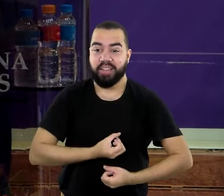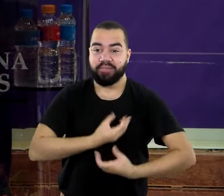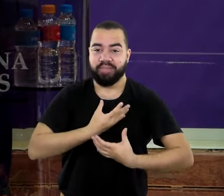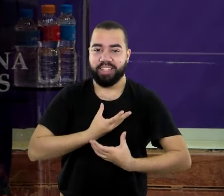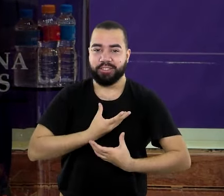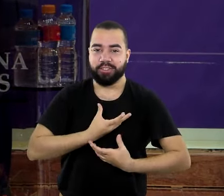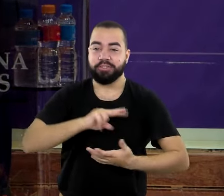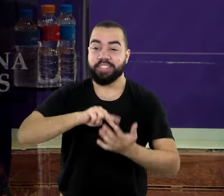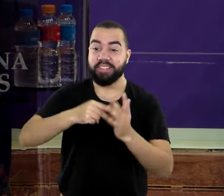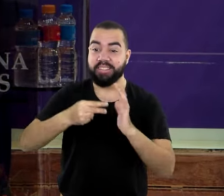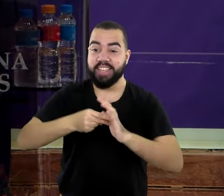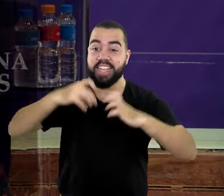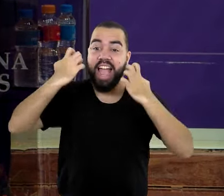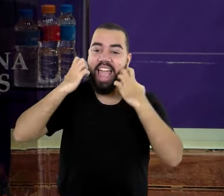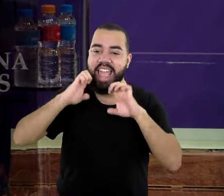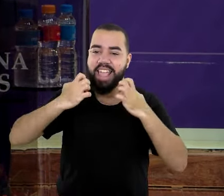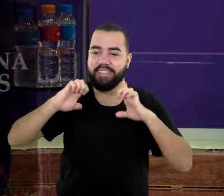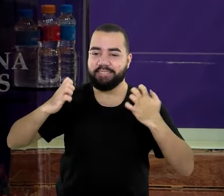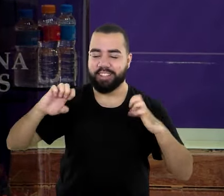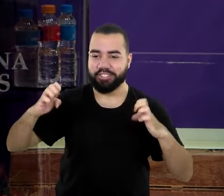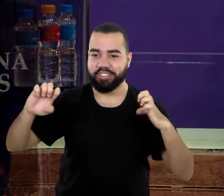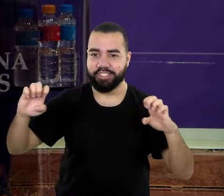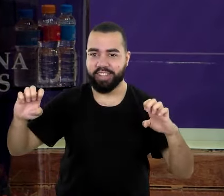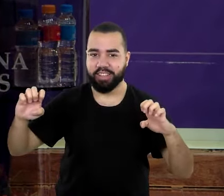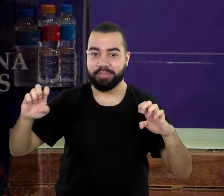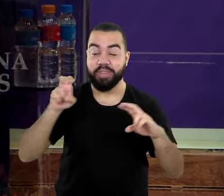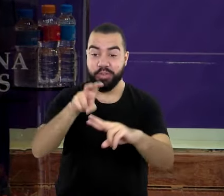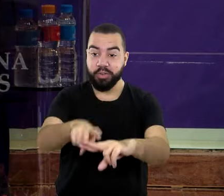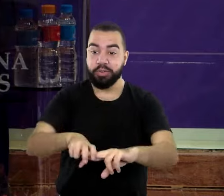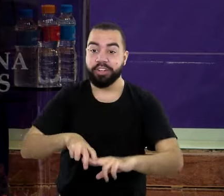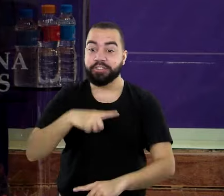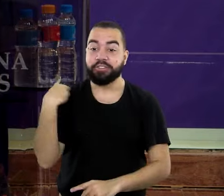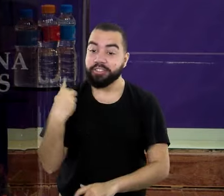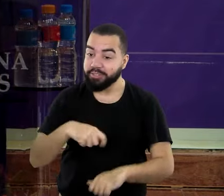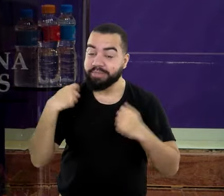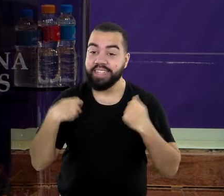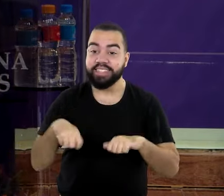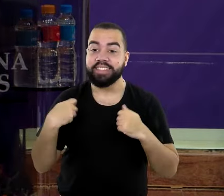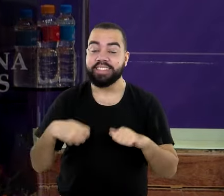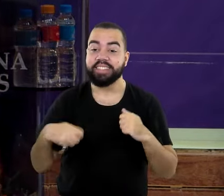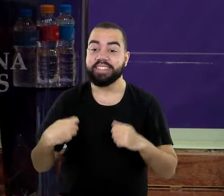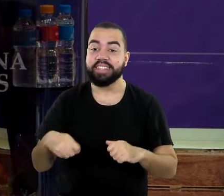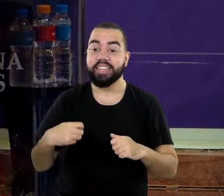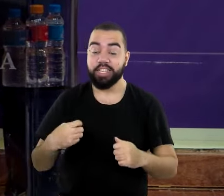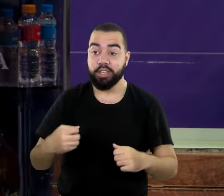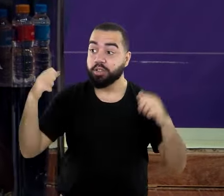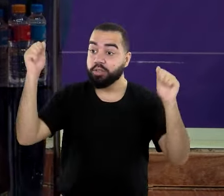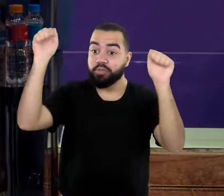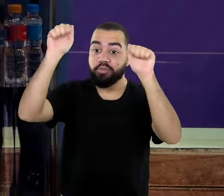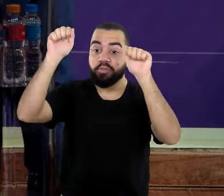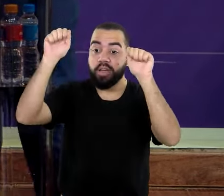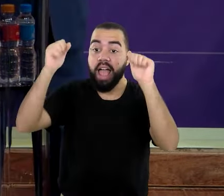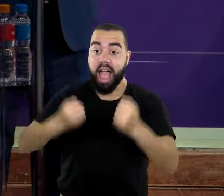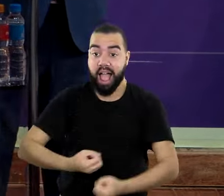em evangelizar. Por isso que ele existe, precisamos desse movimento shalom. 저는